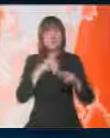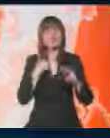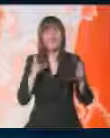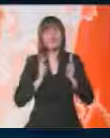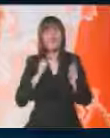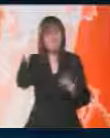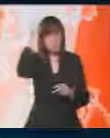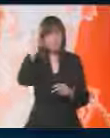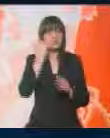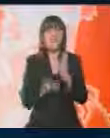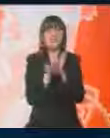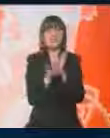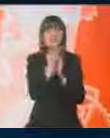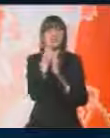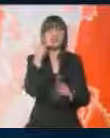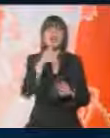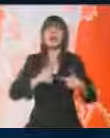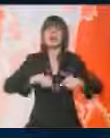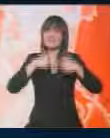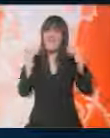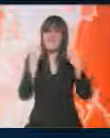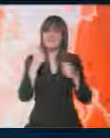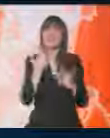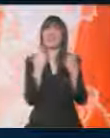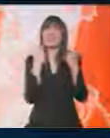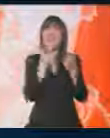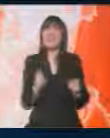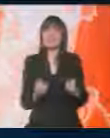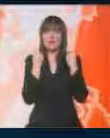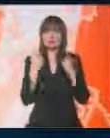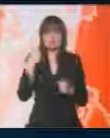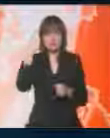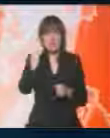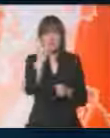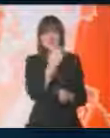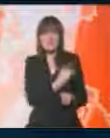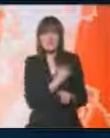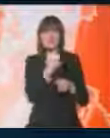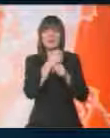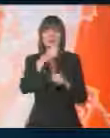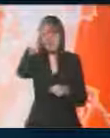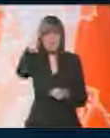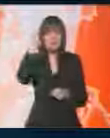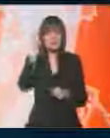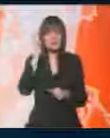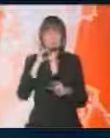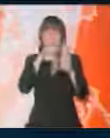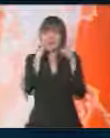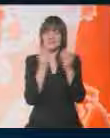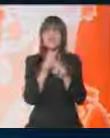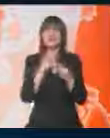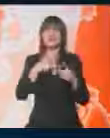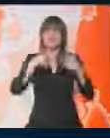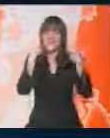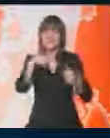i na Kosovu porasti ta svest, znamo koliko je to teško i iz Hrvatske, i iz Bosne, i Srbije, Crne Gore, svest odgovornosti